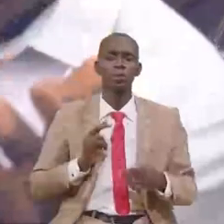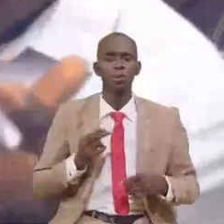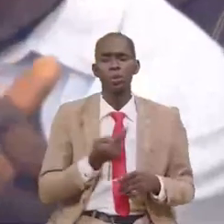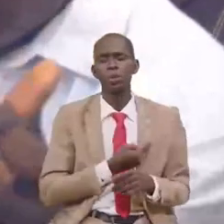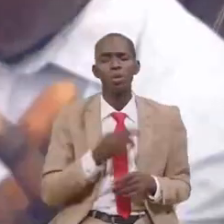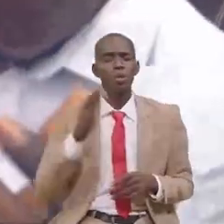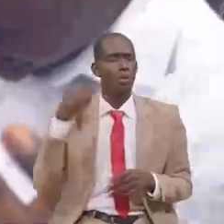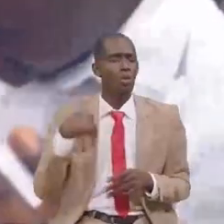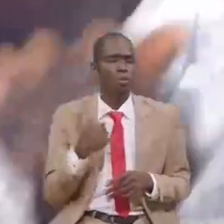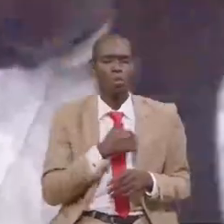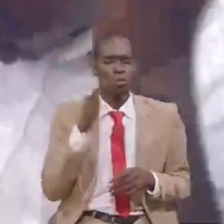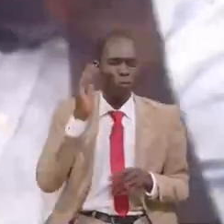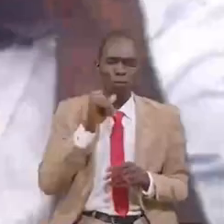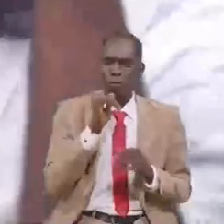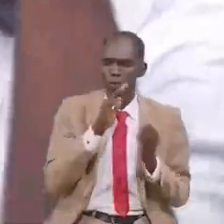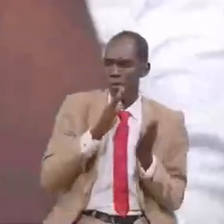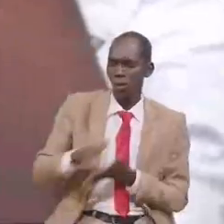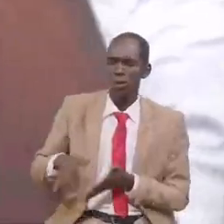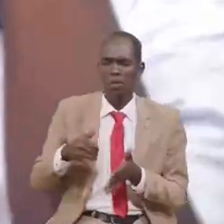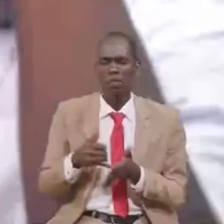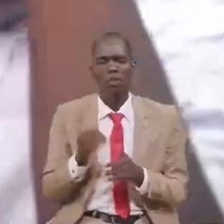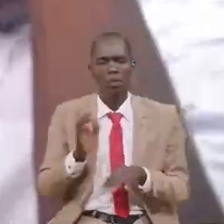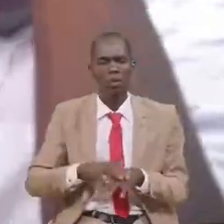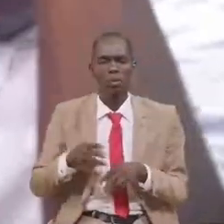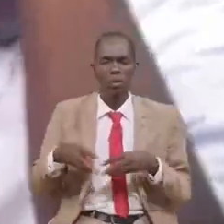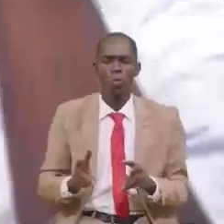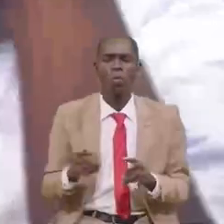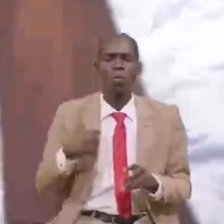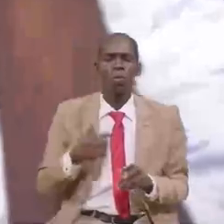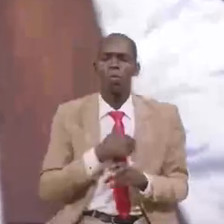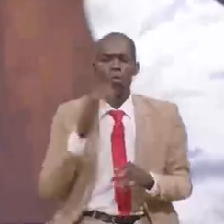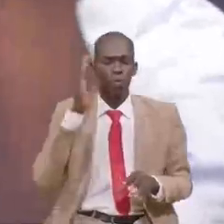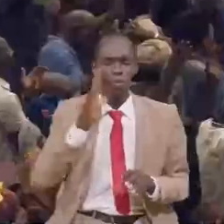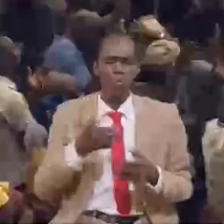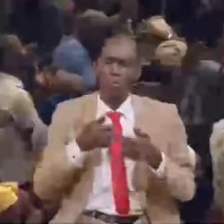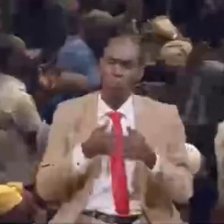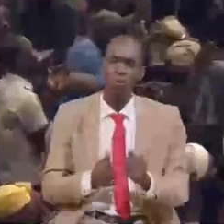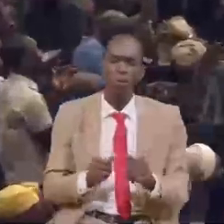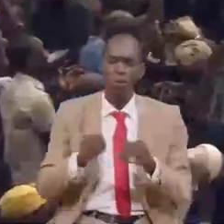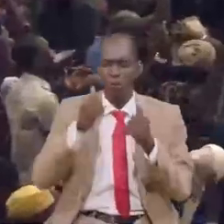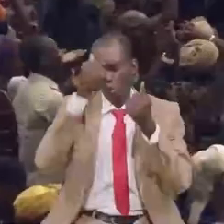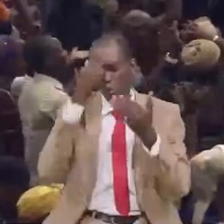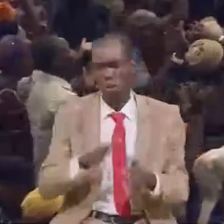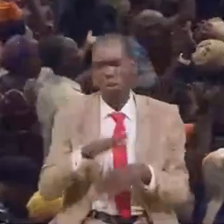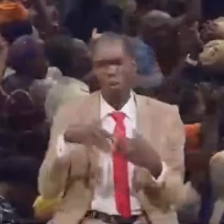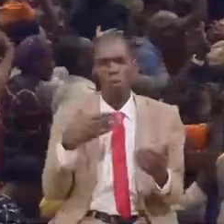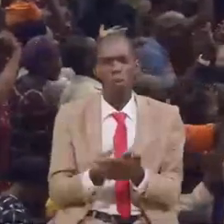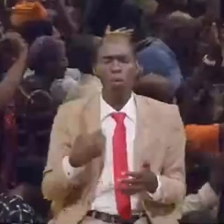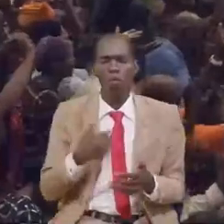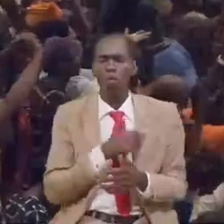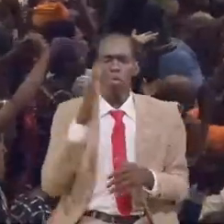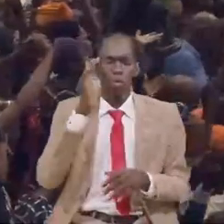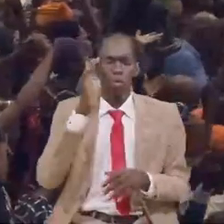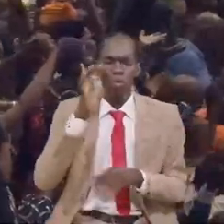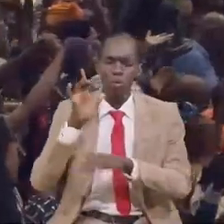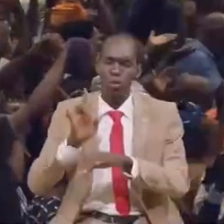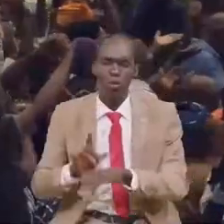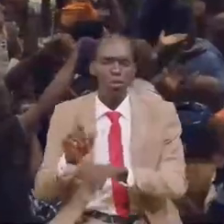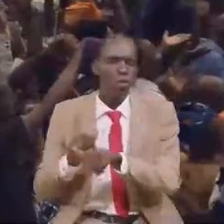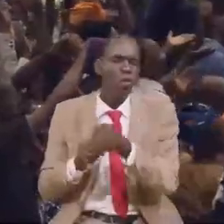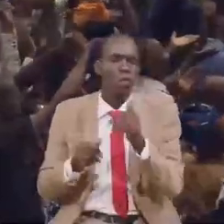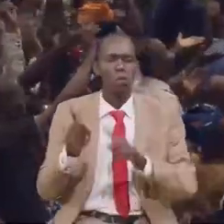n'allons pas l'abandonner à terre. Nous allons porter ce mandat-là. Nous allons toucher la vie des autres. Nous allons faire